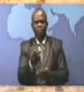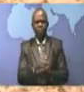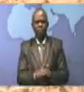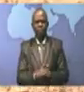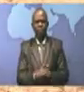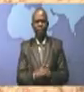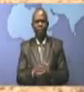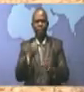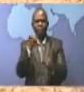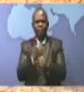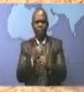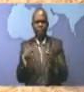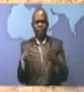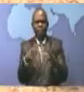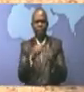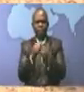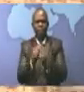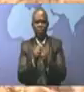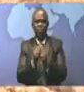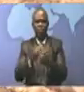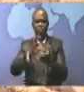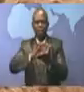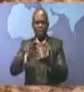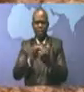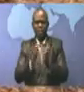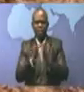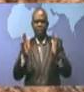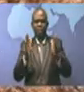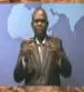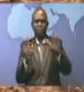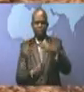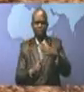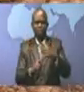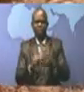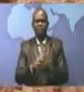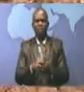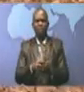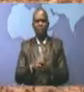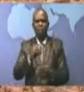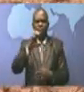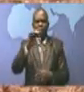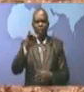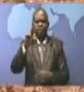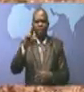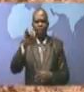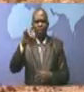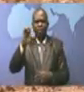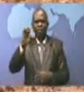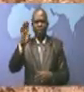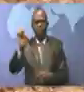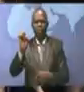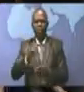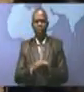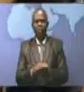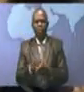Les travaux communautaires auxquels le secrétaire général adjoint du CNDD-FDD, Syriac Chimilimana, a participé ce samedi,